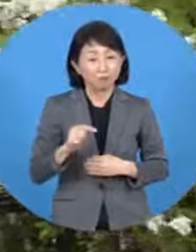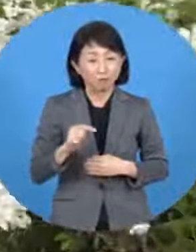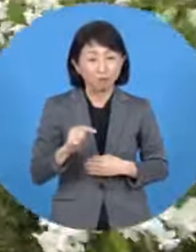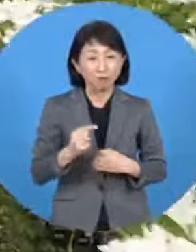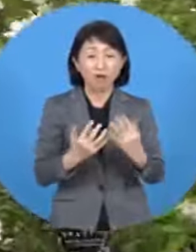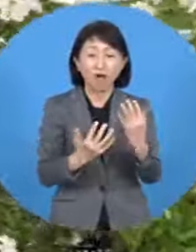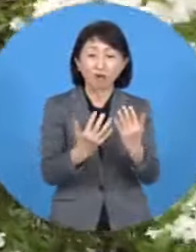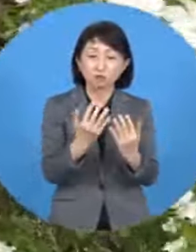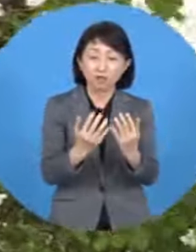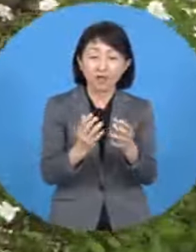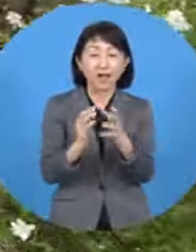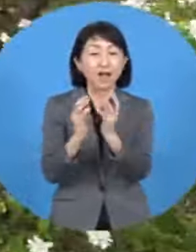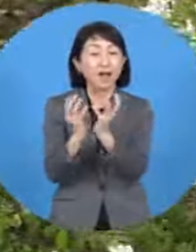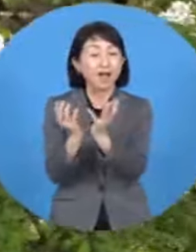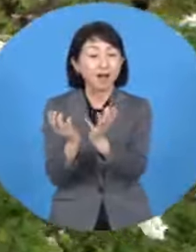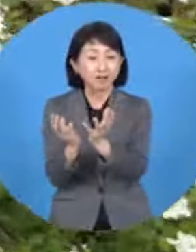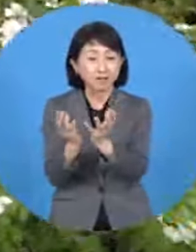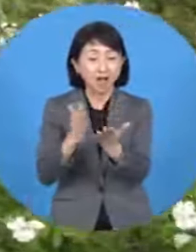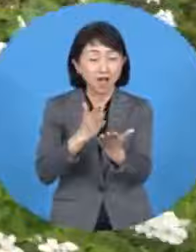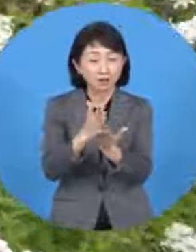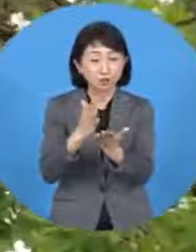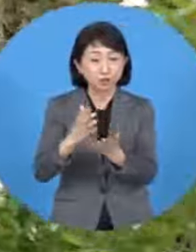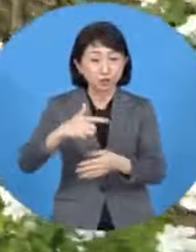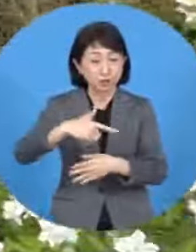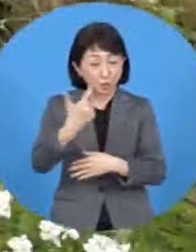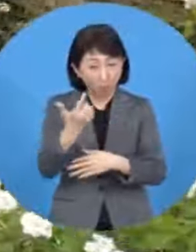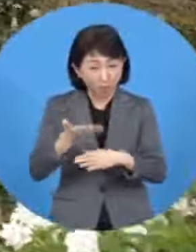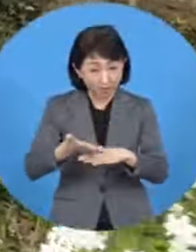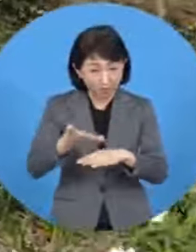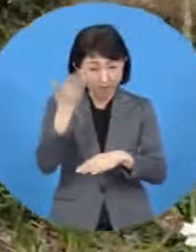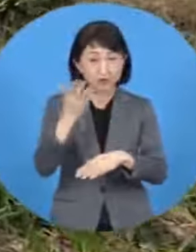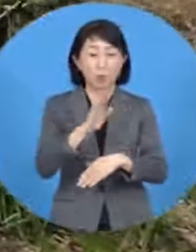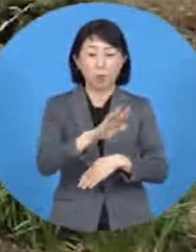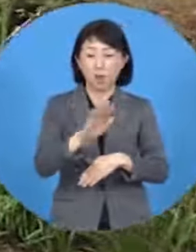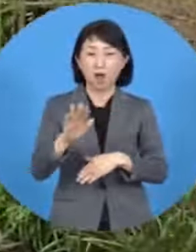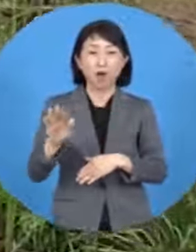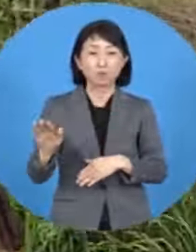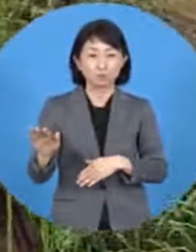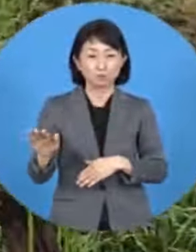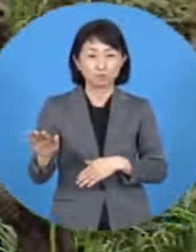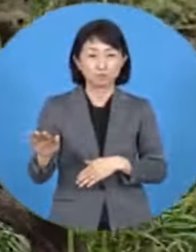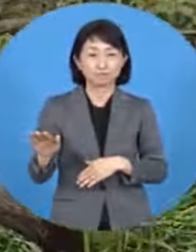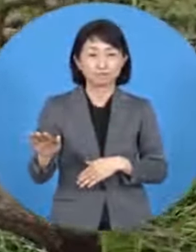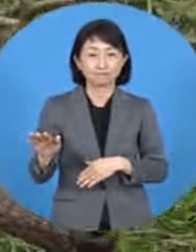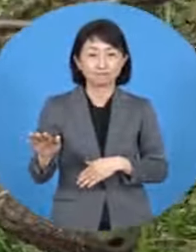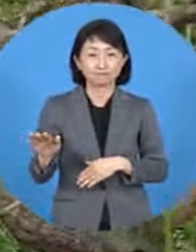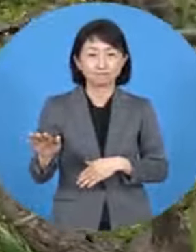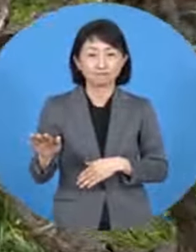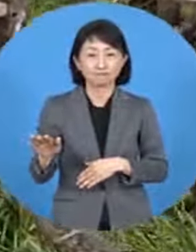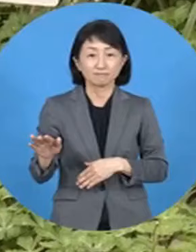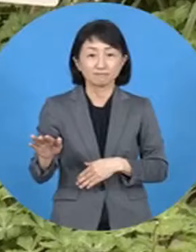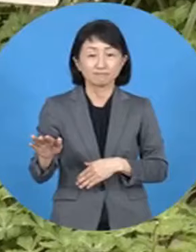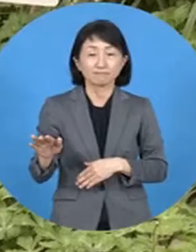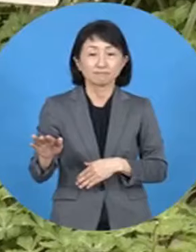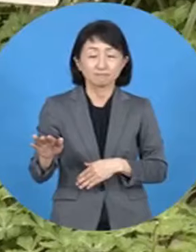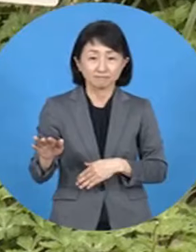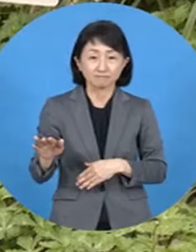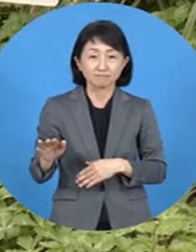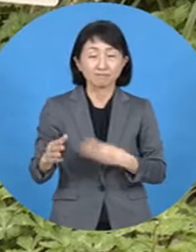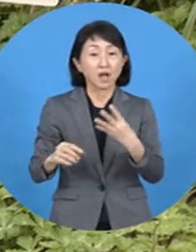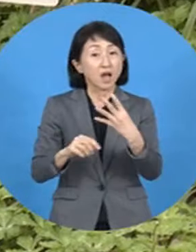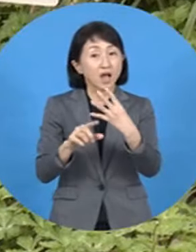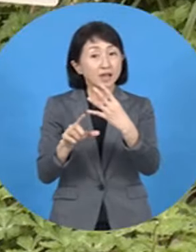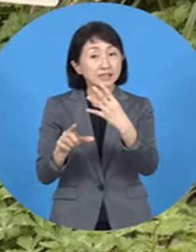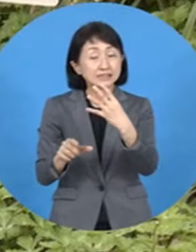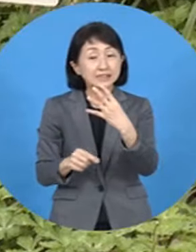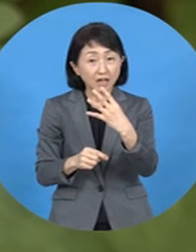を通して600種類を超える植物が育ち、四季折々の姿を楽しめます。取材